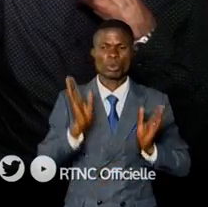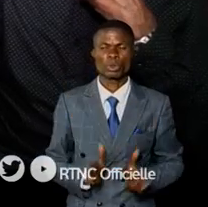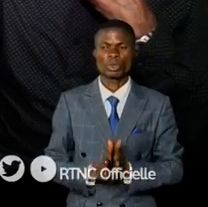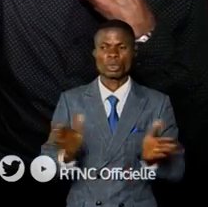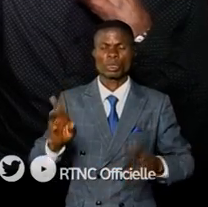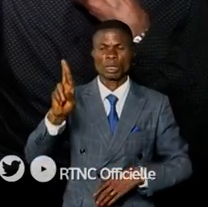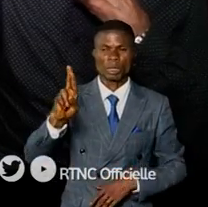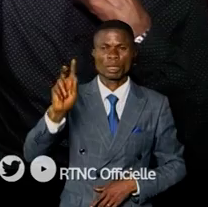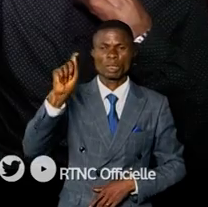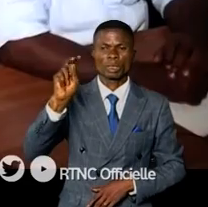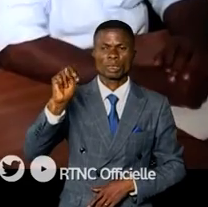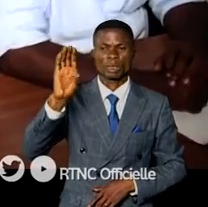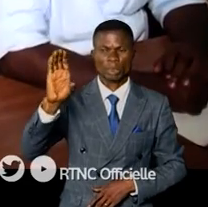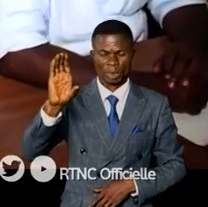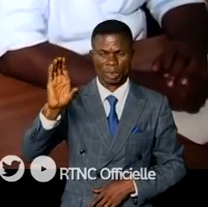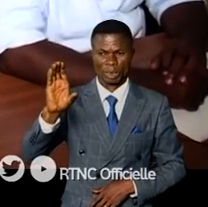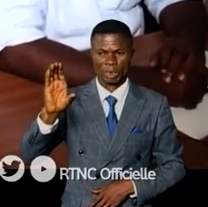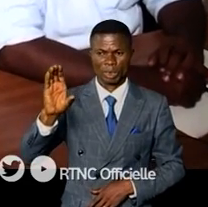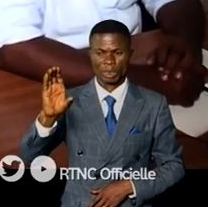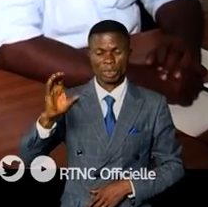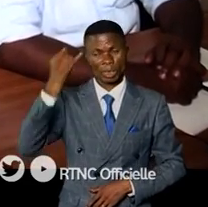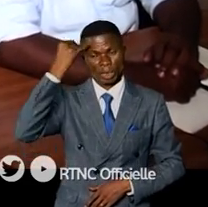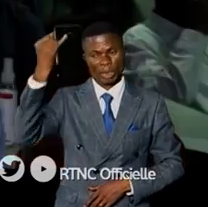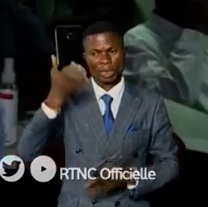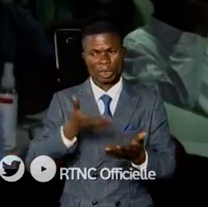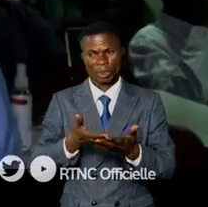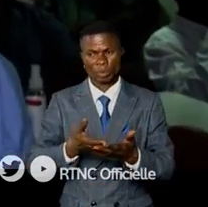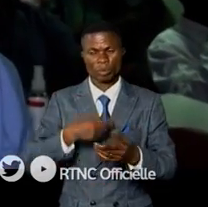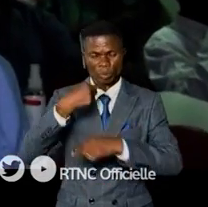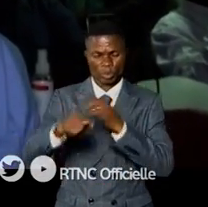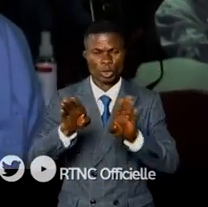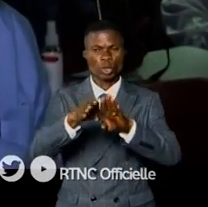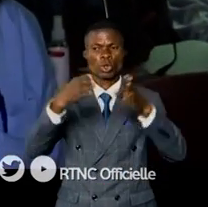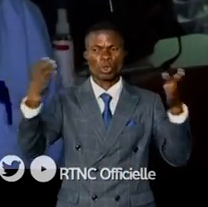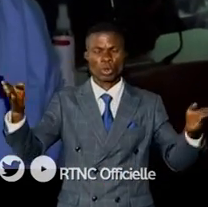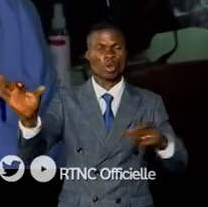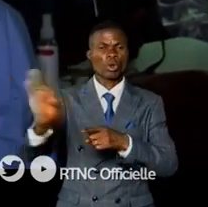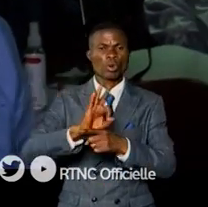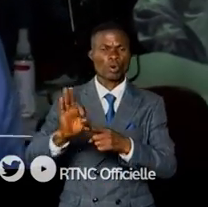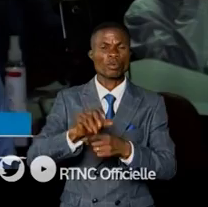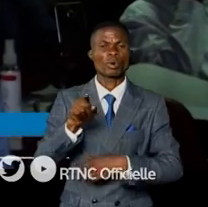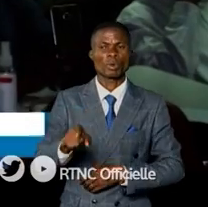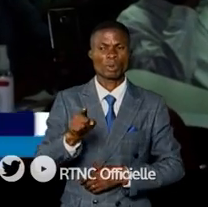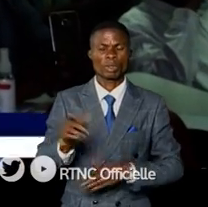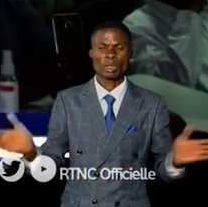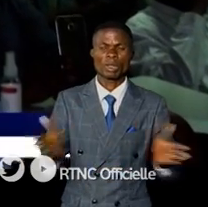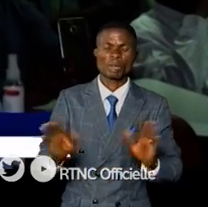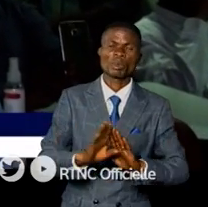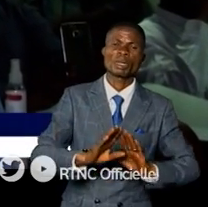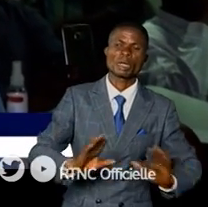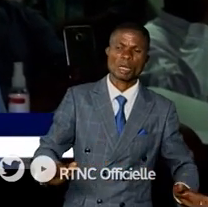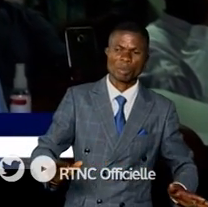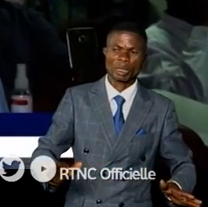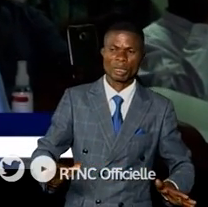de la RTNC, Ernest Kabila, l'initiative. Je lance l'ouverture de cette session de renforcement des